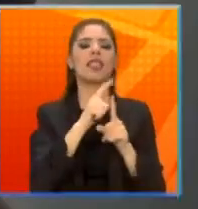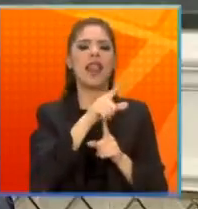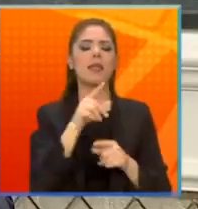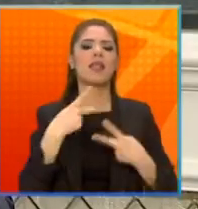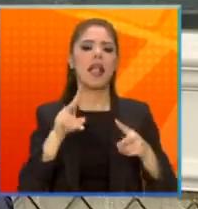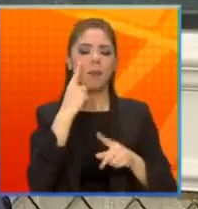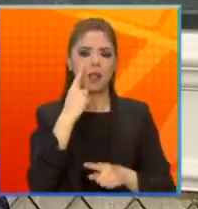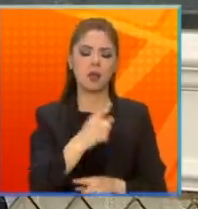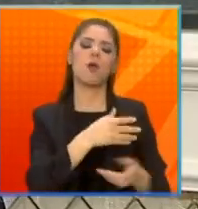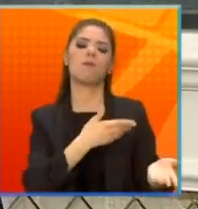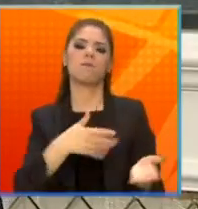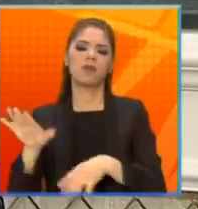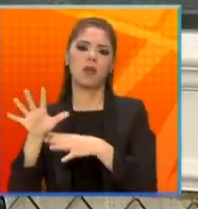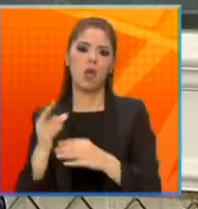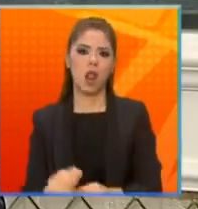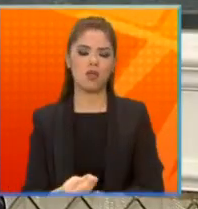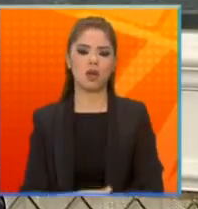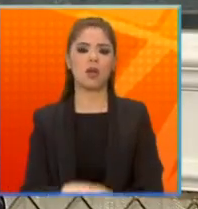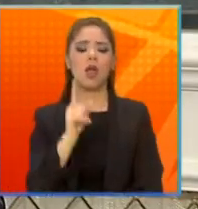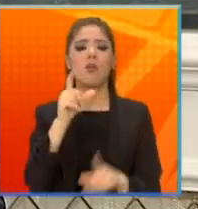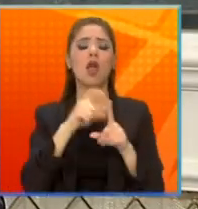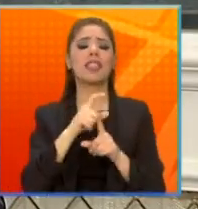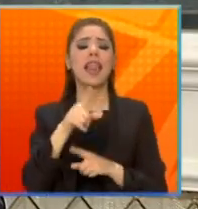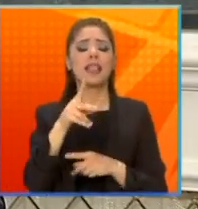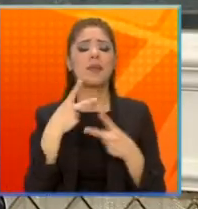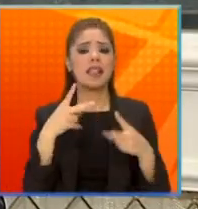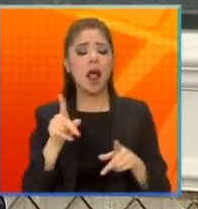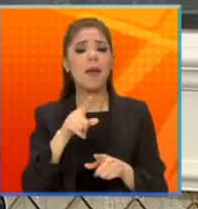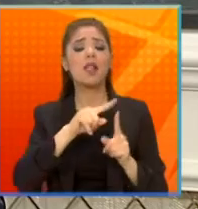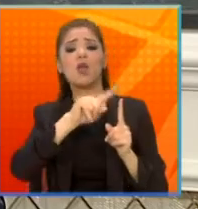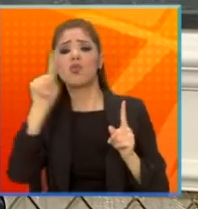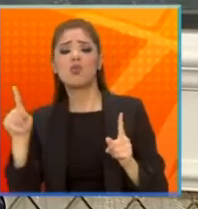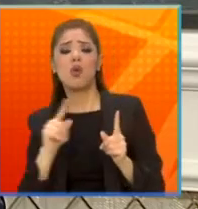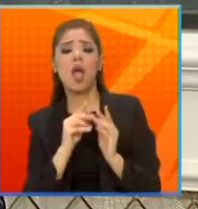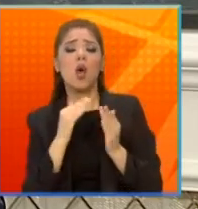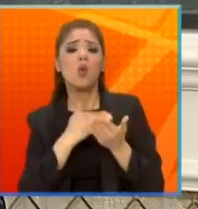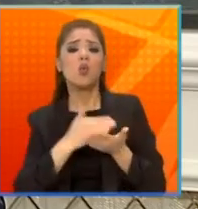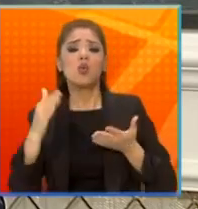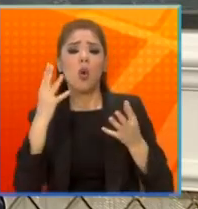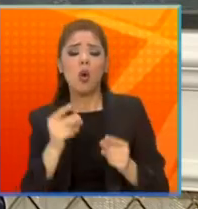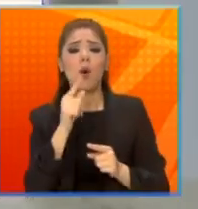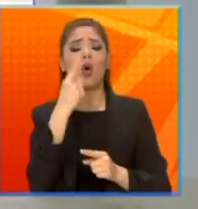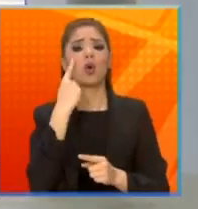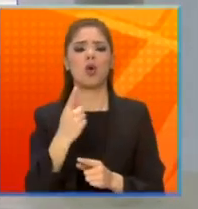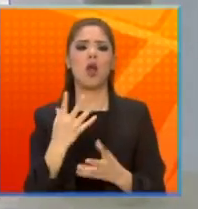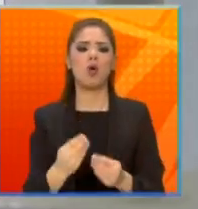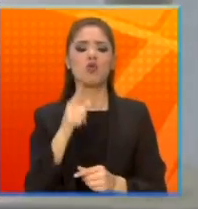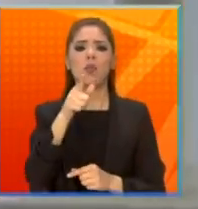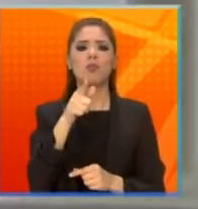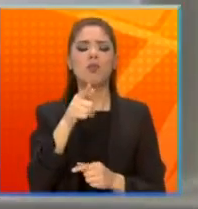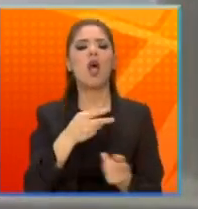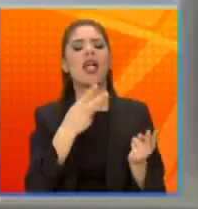salı verilecek denetimli serbestlik süresinin uzatılması ile ilgili bir çalışmada yine gündemde